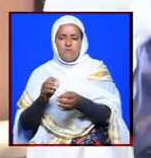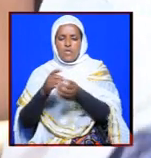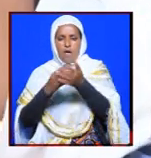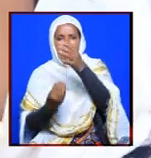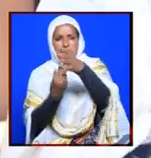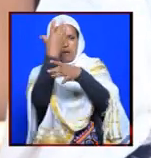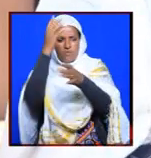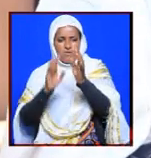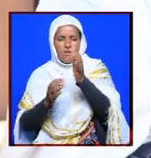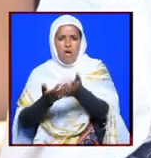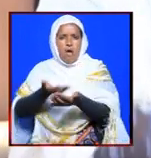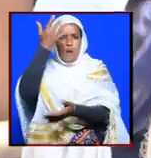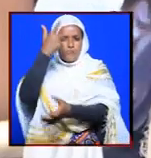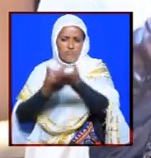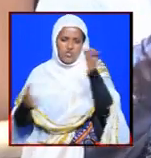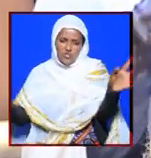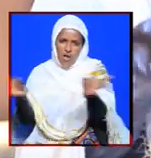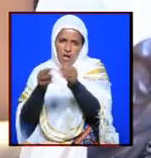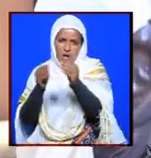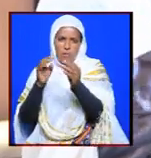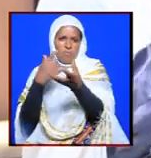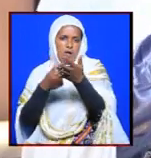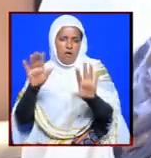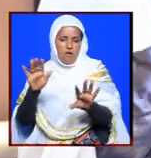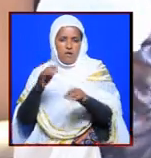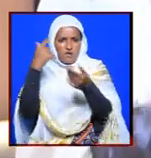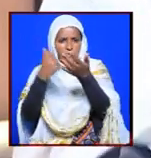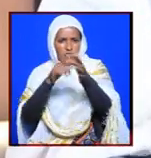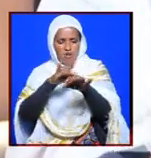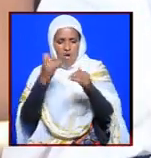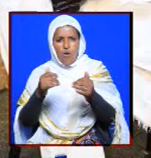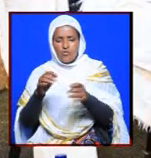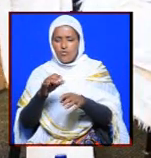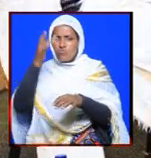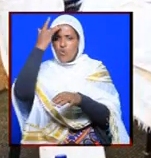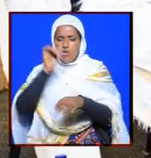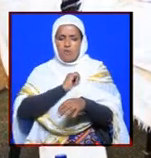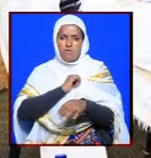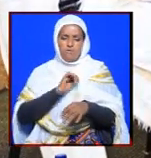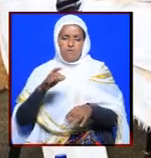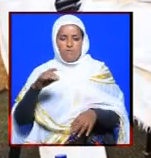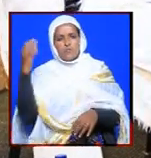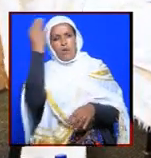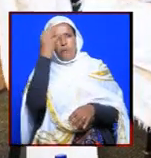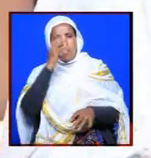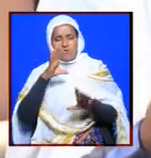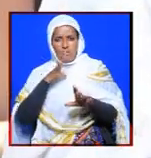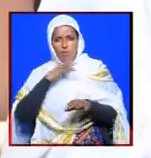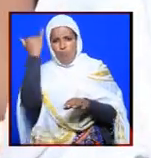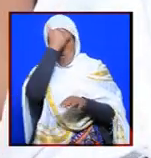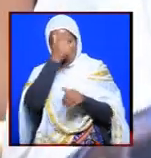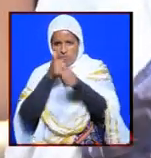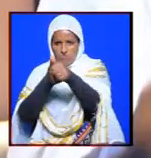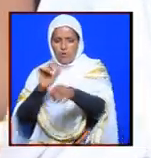ወንጌል የሚሉት ማለት ነው፣ መበልጸግ ነው፣ በዚህም በዛም መበልጸግ። ለዚህ ነው አሁን አንዱ ከመሬት ተነስቶ ፓስተር ነኝ ይላል፣ ሞኞች